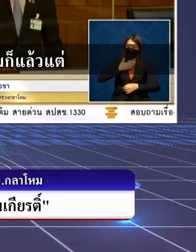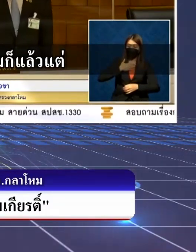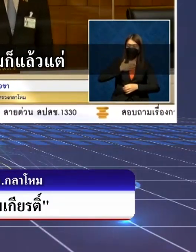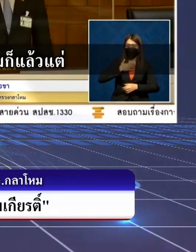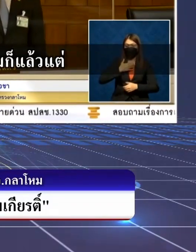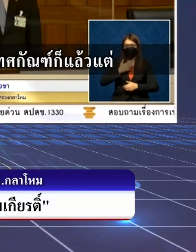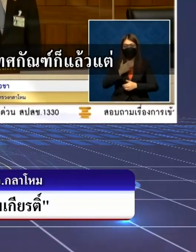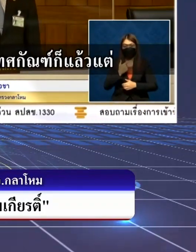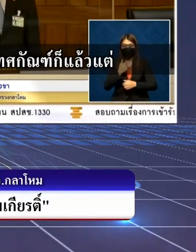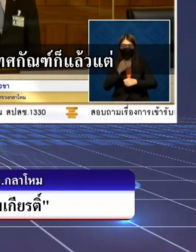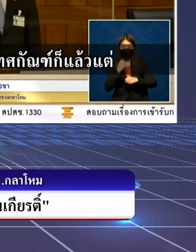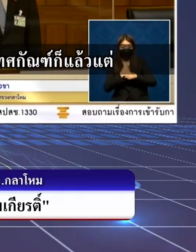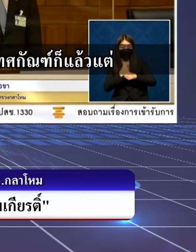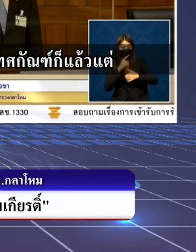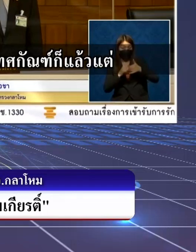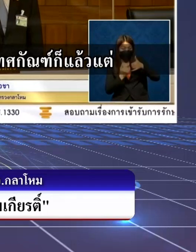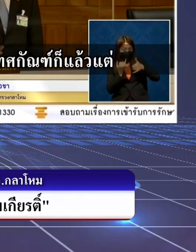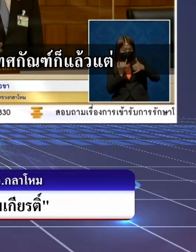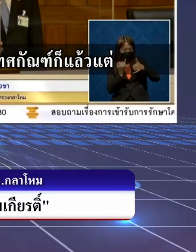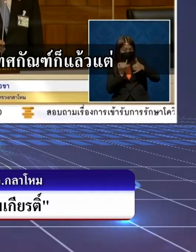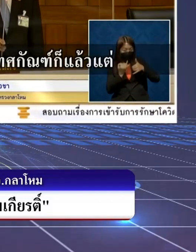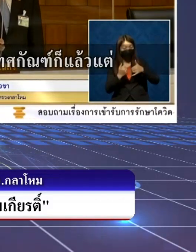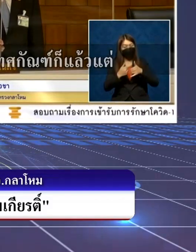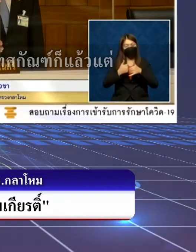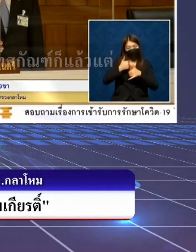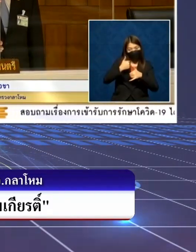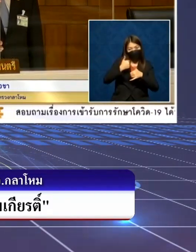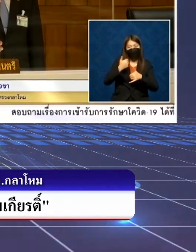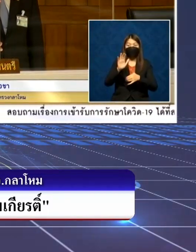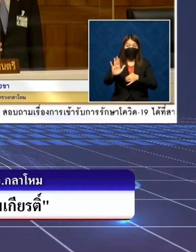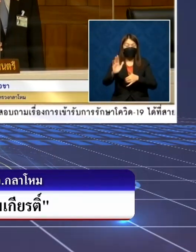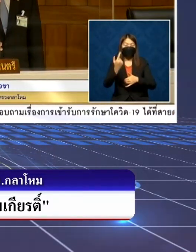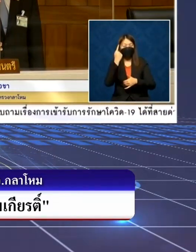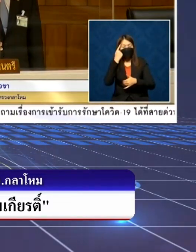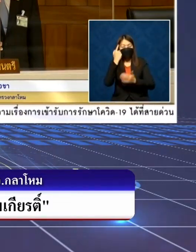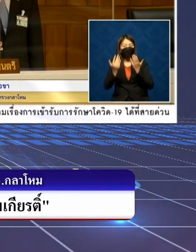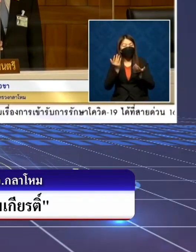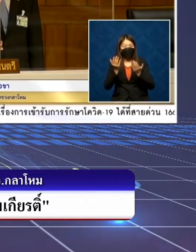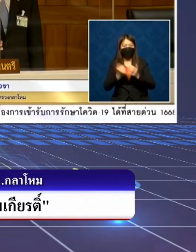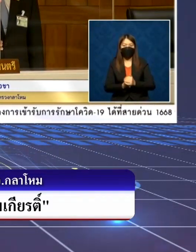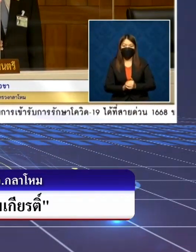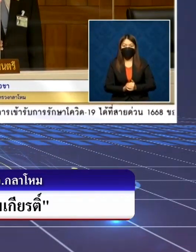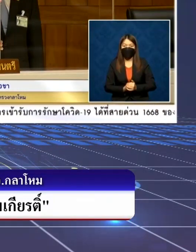แล้วแต่ท่านอยากเป็นทศกัณฐ์ก็แล้วแต่ใช่ไหม